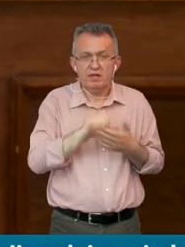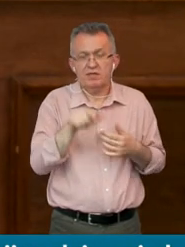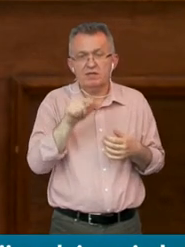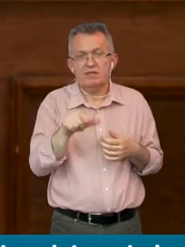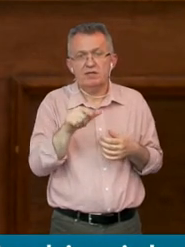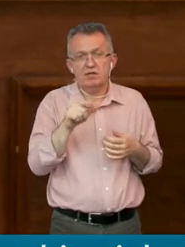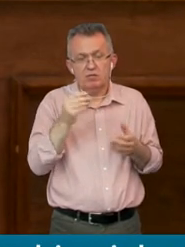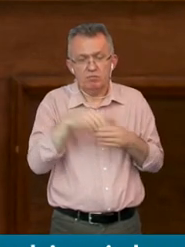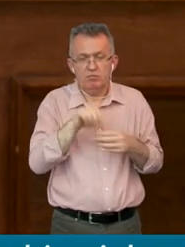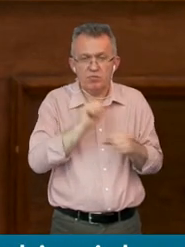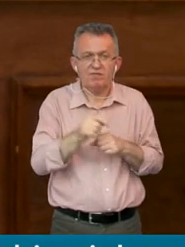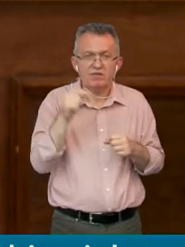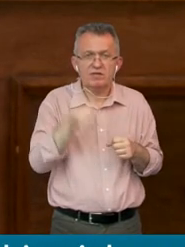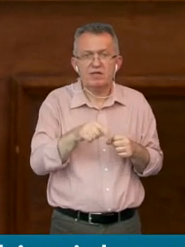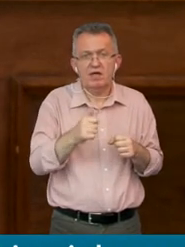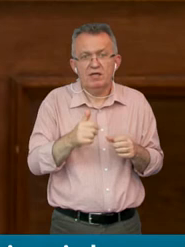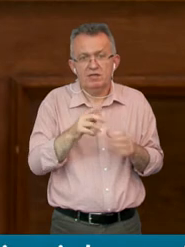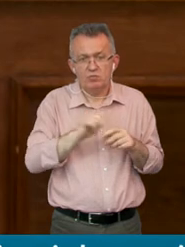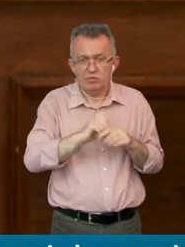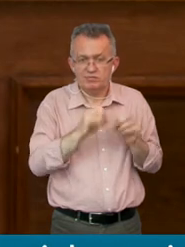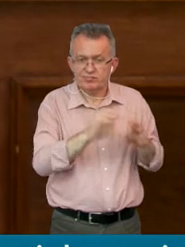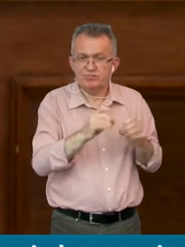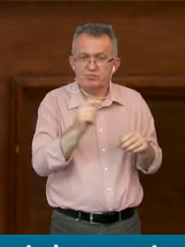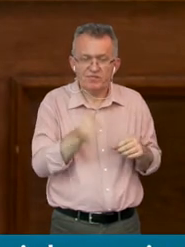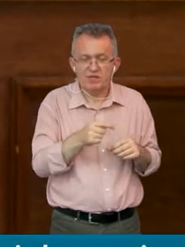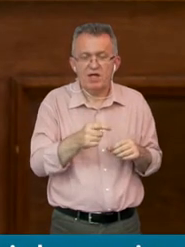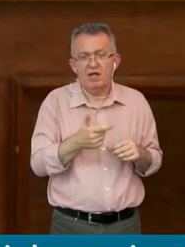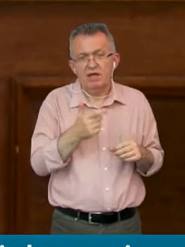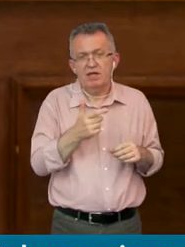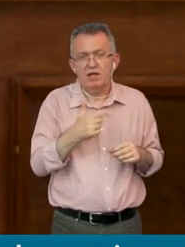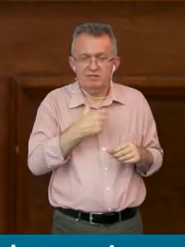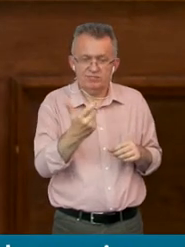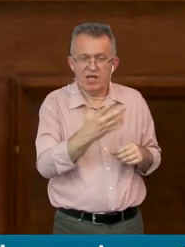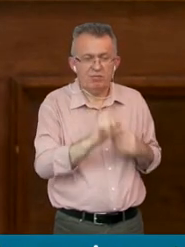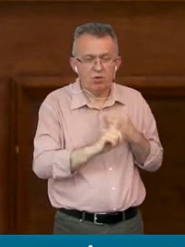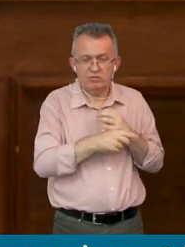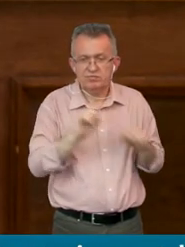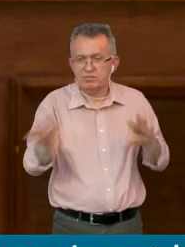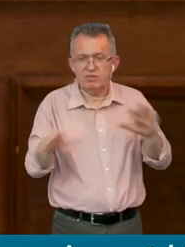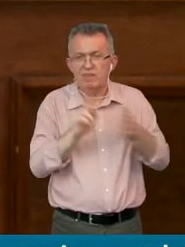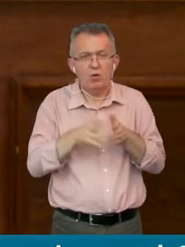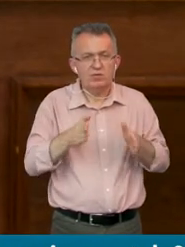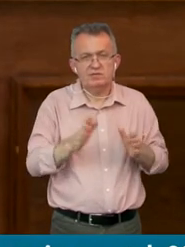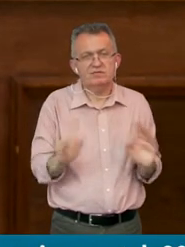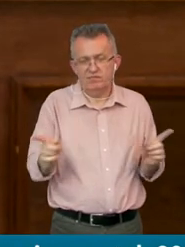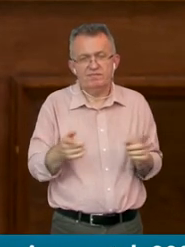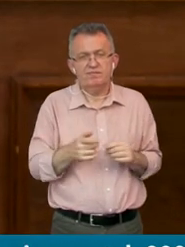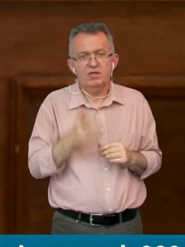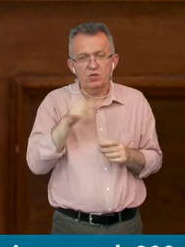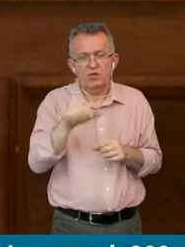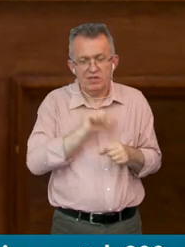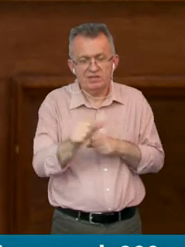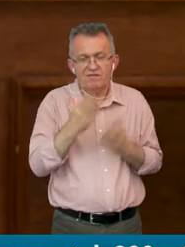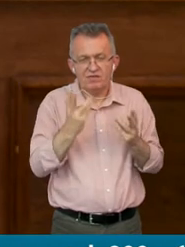zabezpieczać pojemniki w takiej ilości, aby po prostu no, nie walały się po ulicy. I to jest